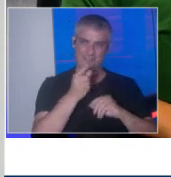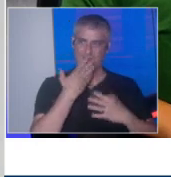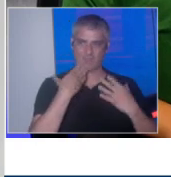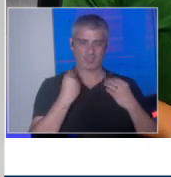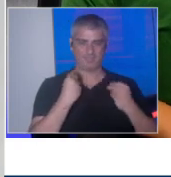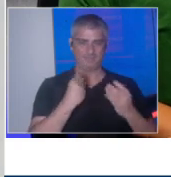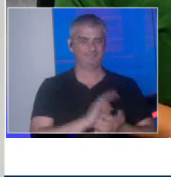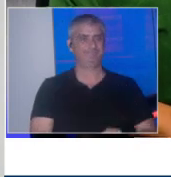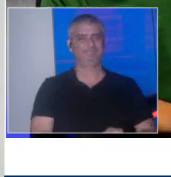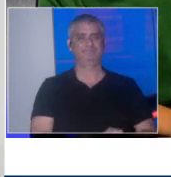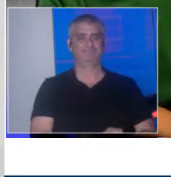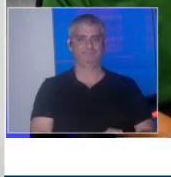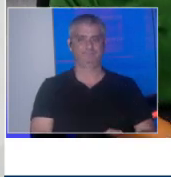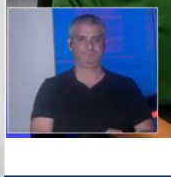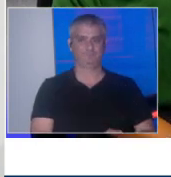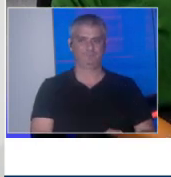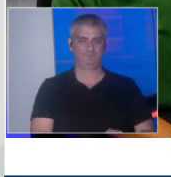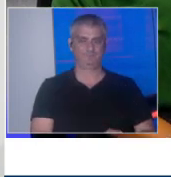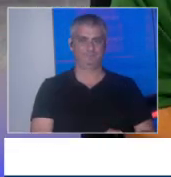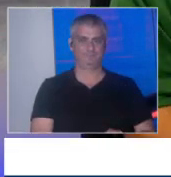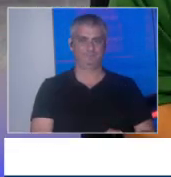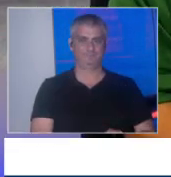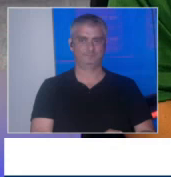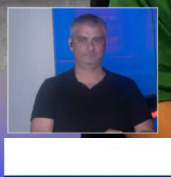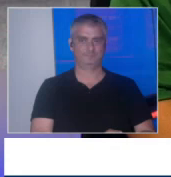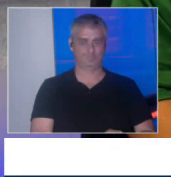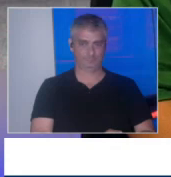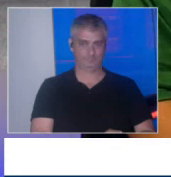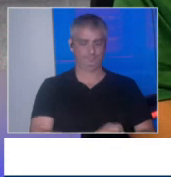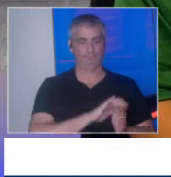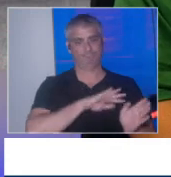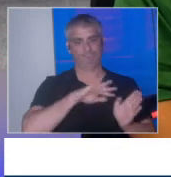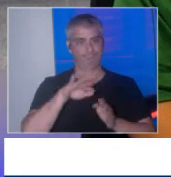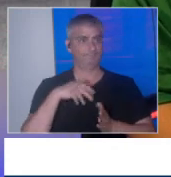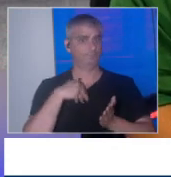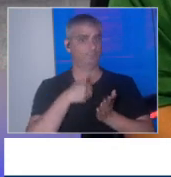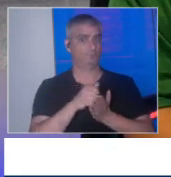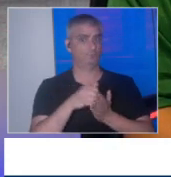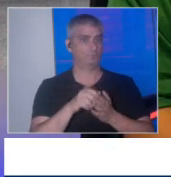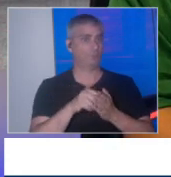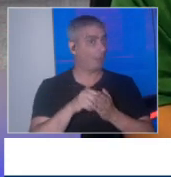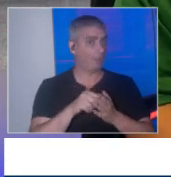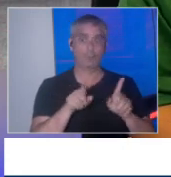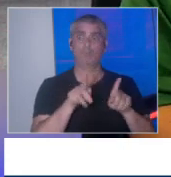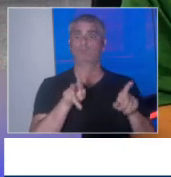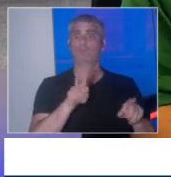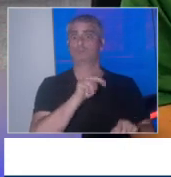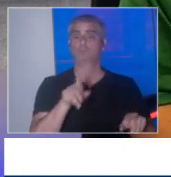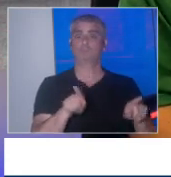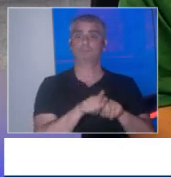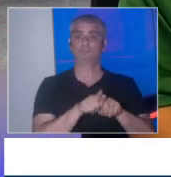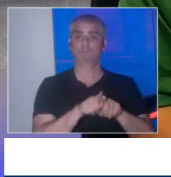רבה. תודה, אסף. תודה רבה. ואנחנו ממשיכים באותו נושא. ממש